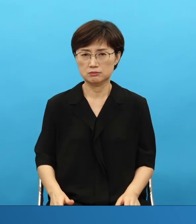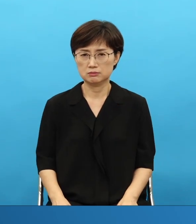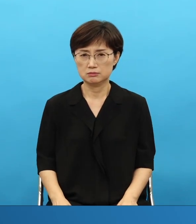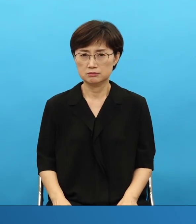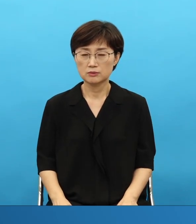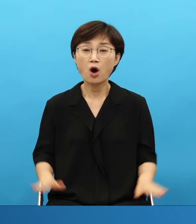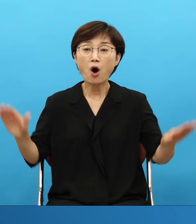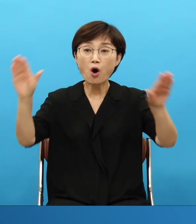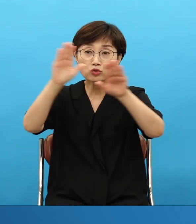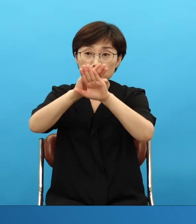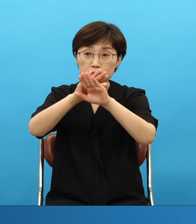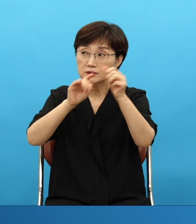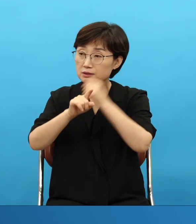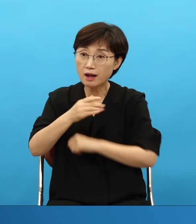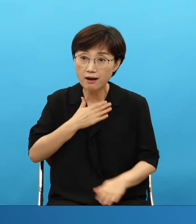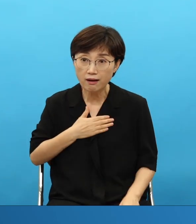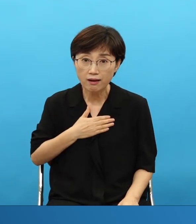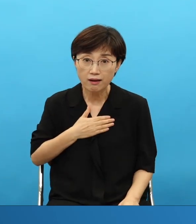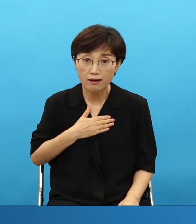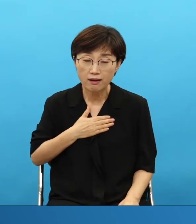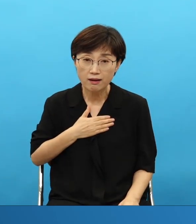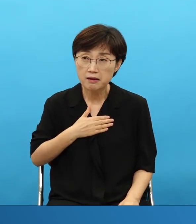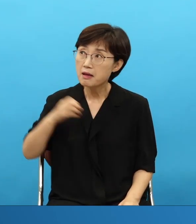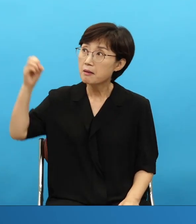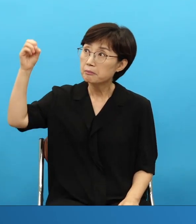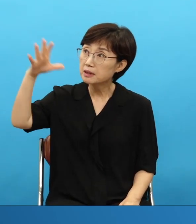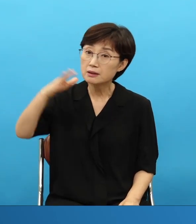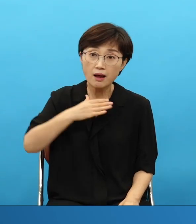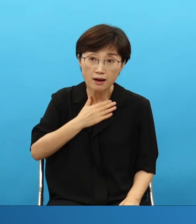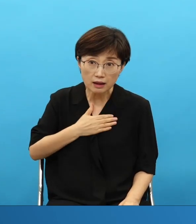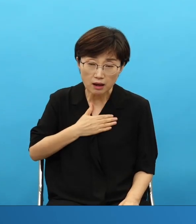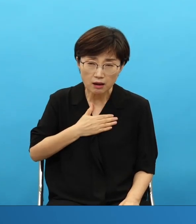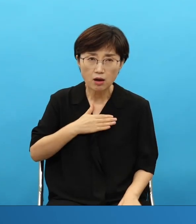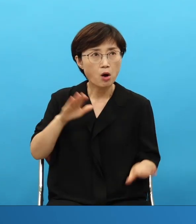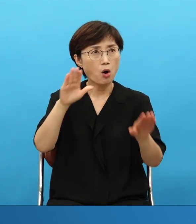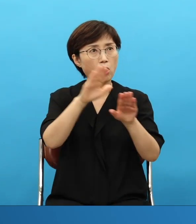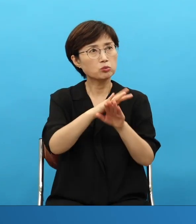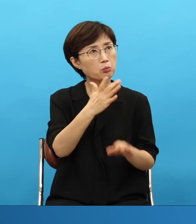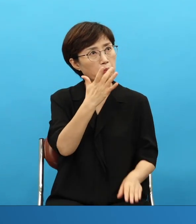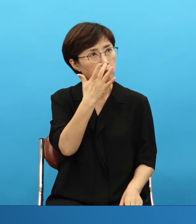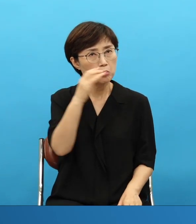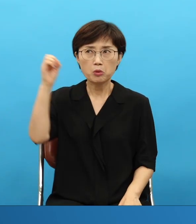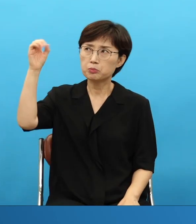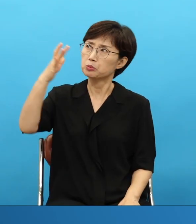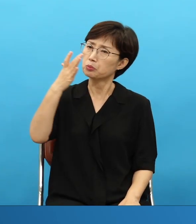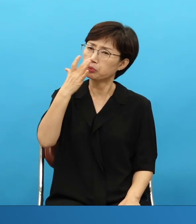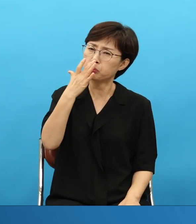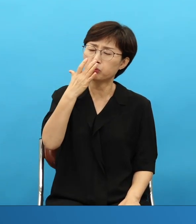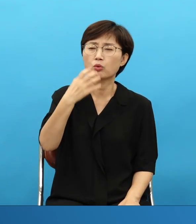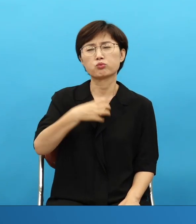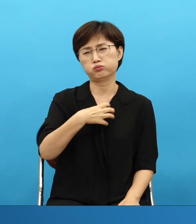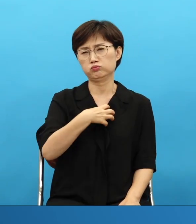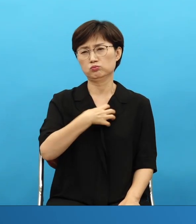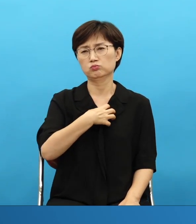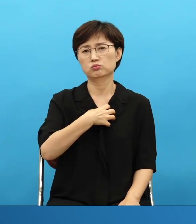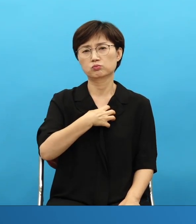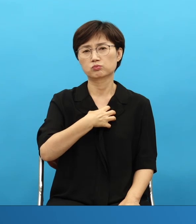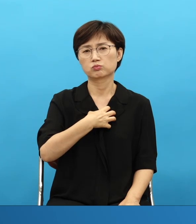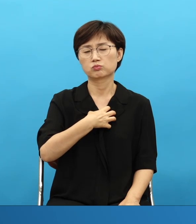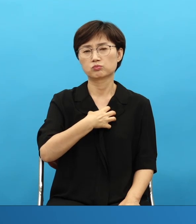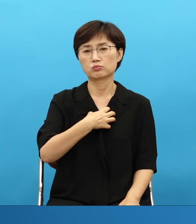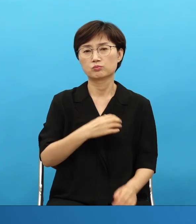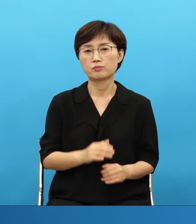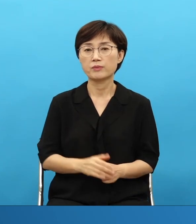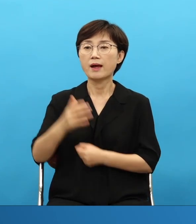어둠이란 말 뭔 말인지도 모르고 빛이 뭔 말인지도 몰라요. People don't even know what real darkness or real light is.